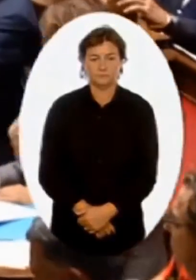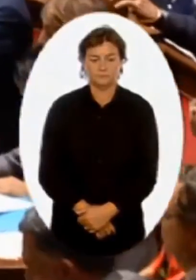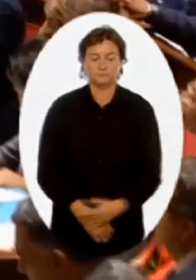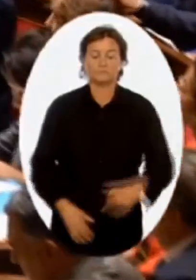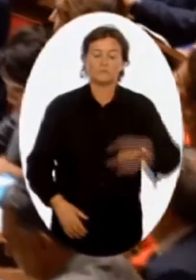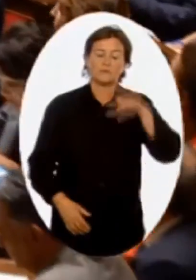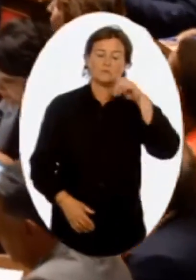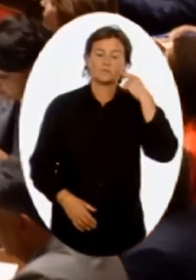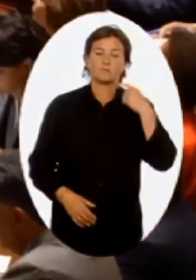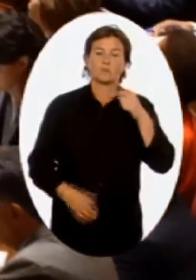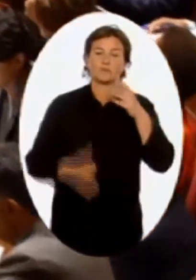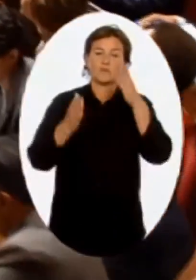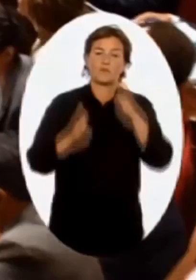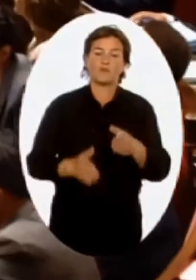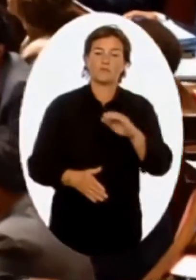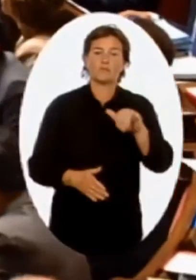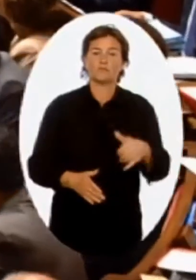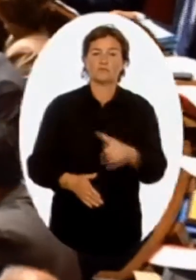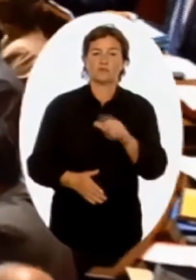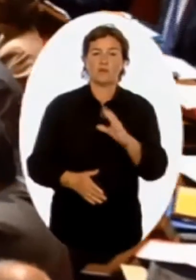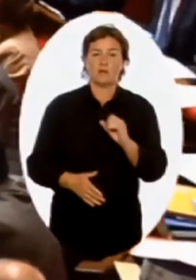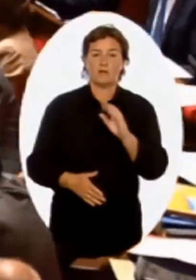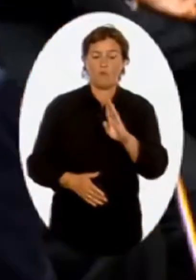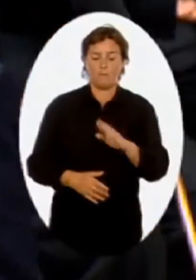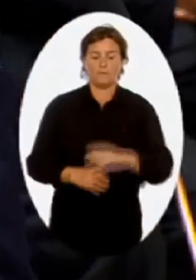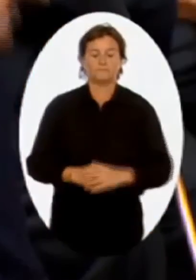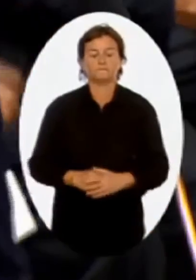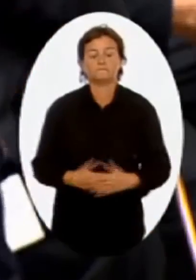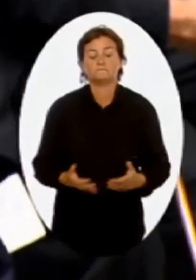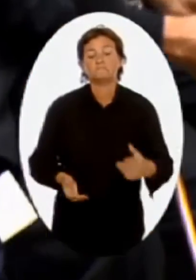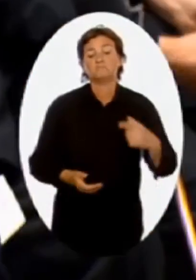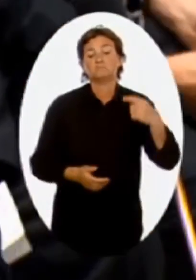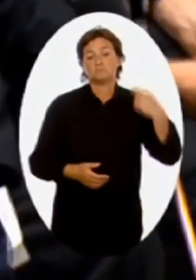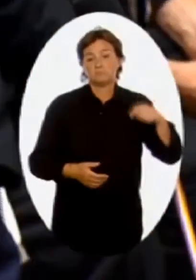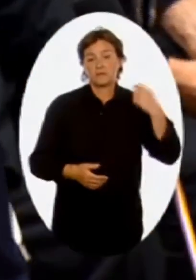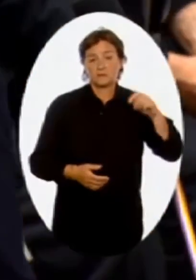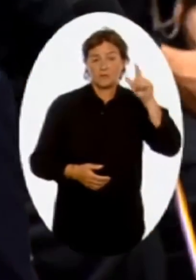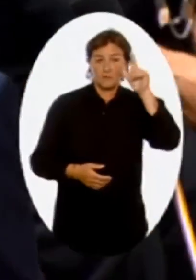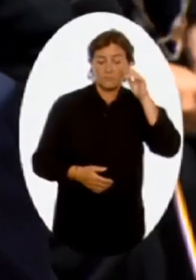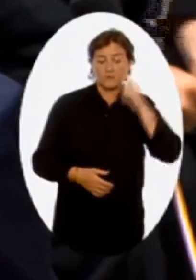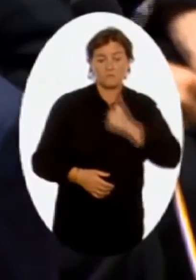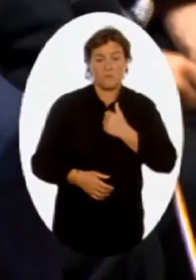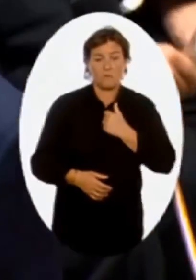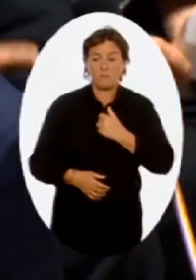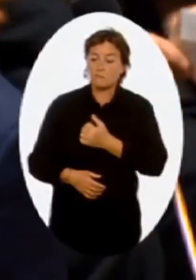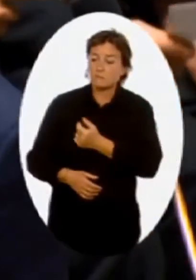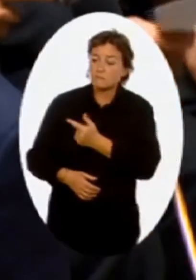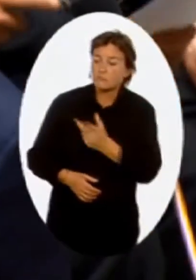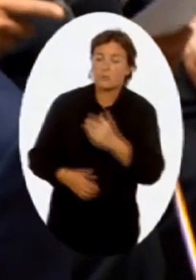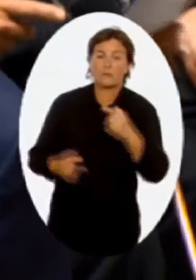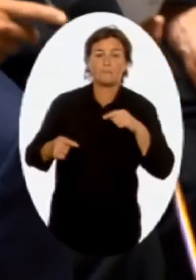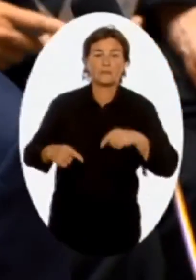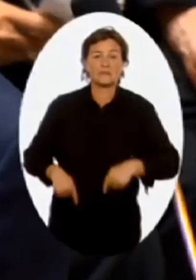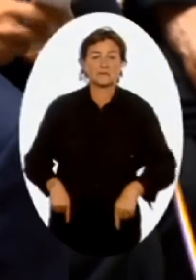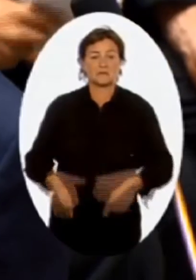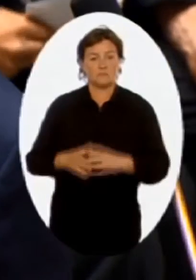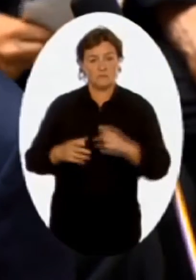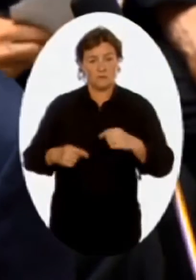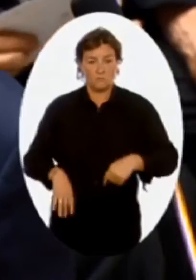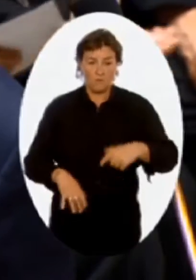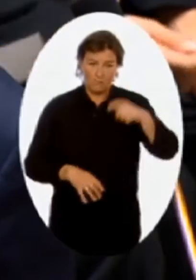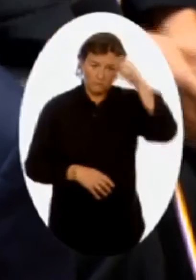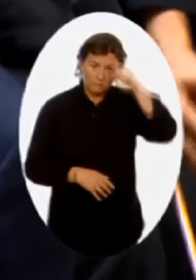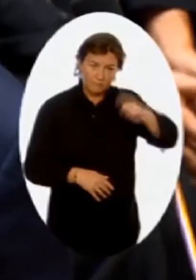Monsieur le Président Jacob, Président de la République, moi-même, plusieurs membres du gouvernement ont salué la